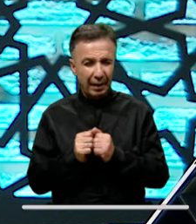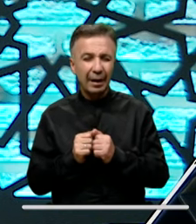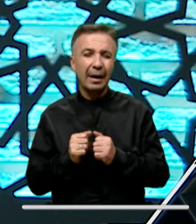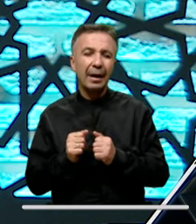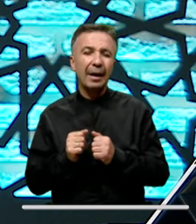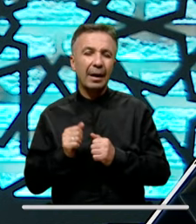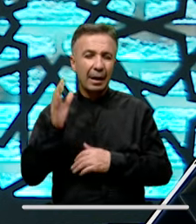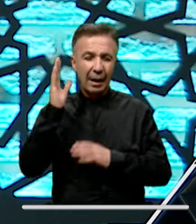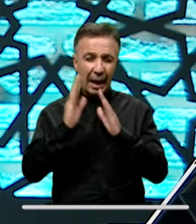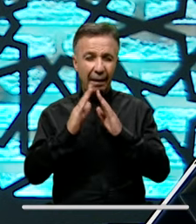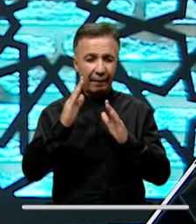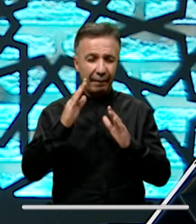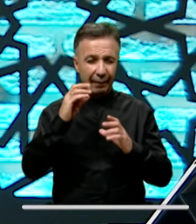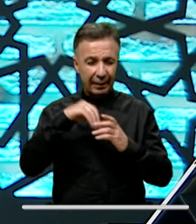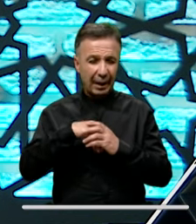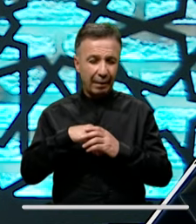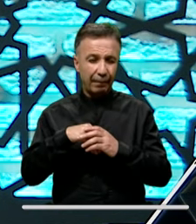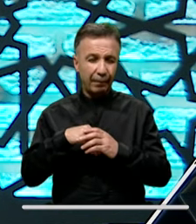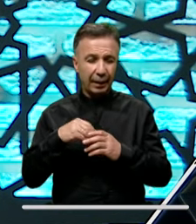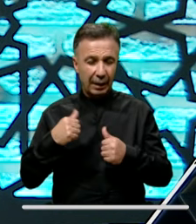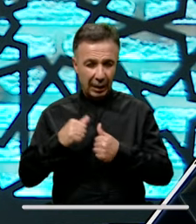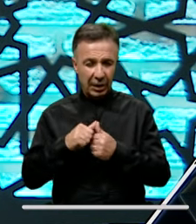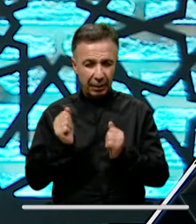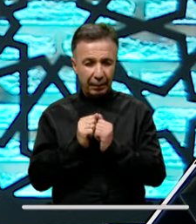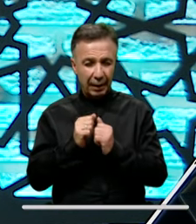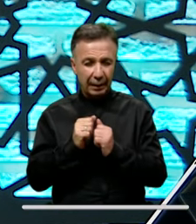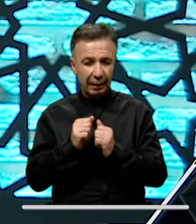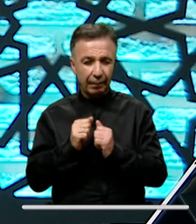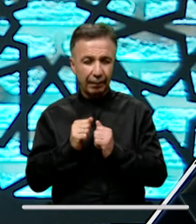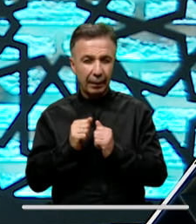Hı hı. Kıldığımız namazda aynı ben bilmeyerek yani